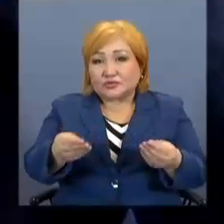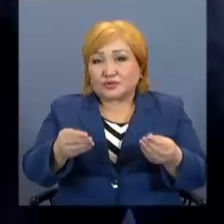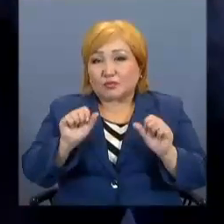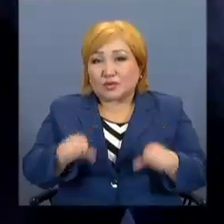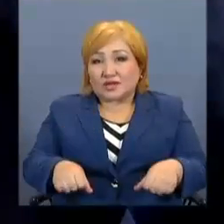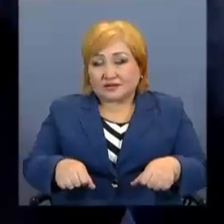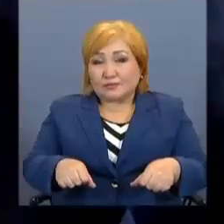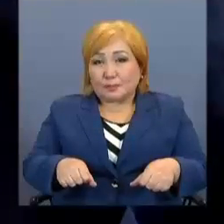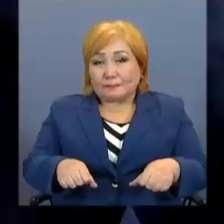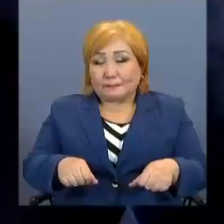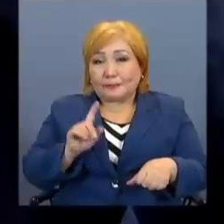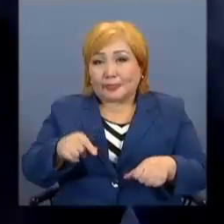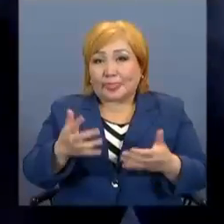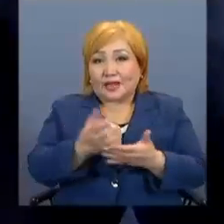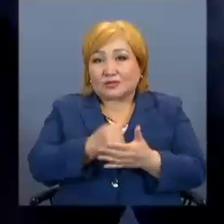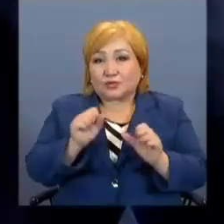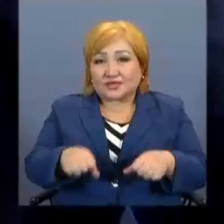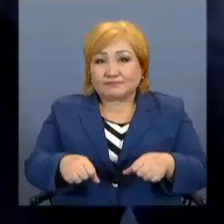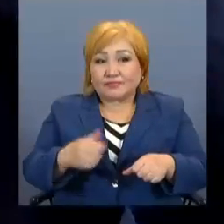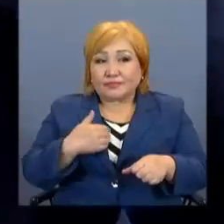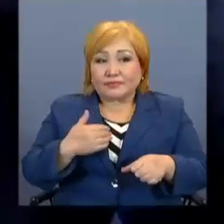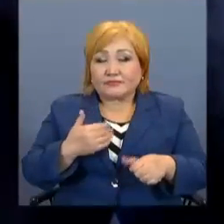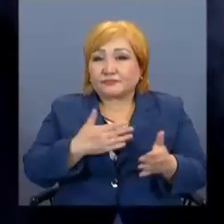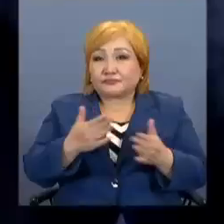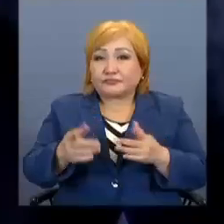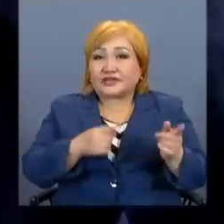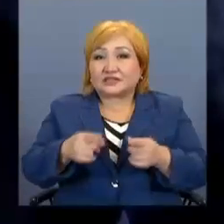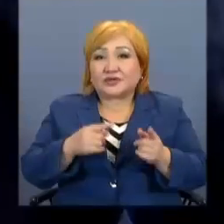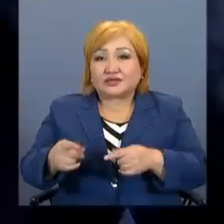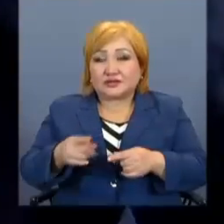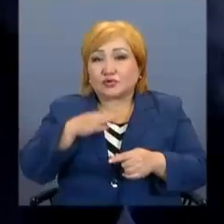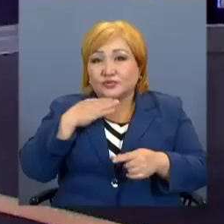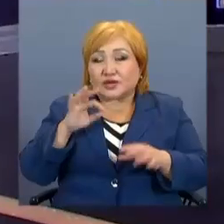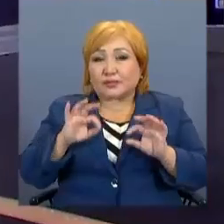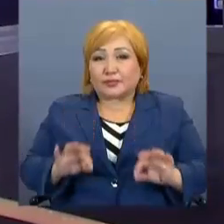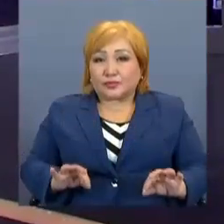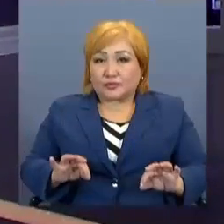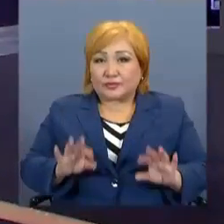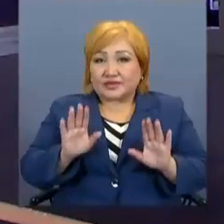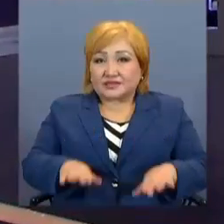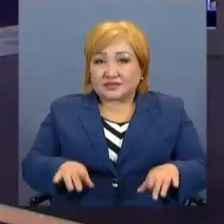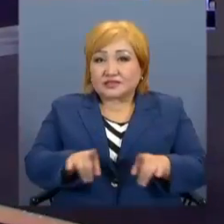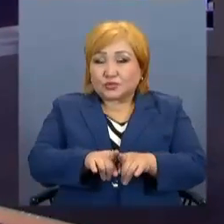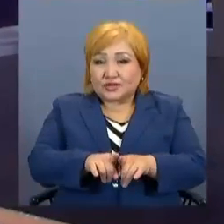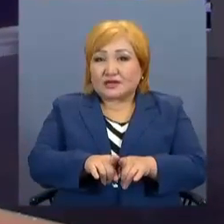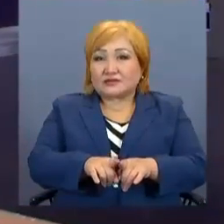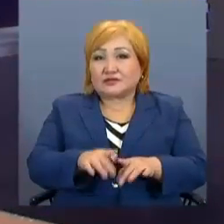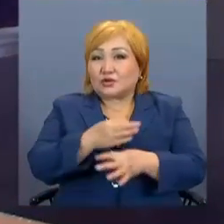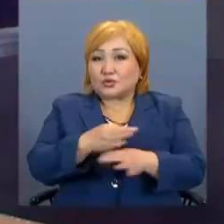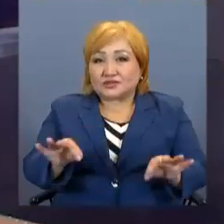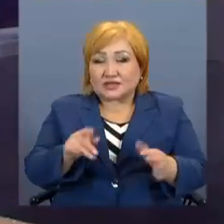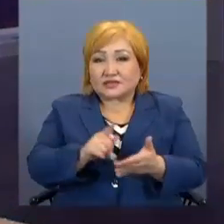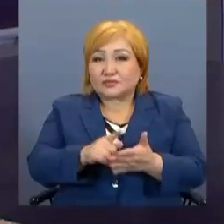егер біздің жаңа жылжымалы көліктік бақылау бекеттеріміз ондай рұқсаттары болмаған жағдайда,